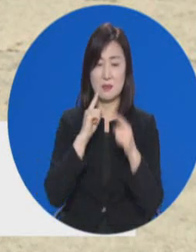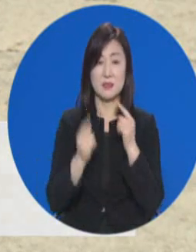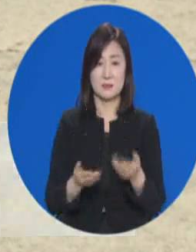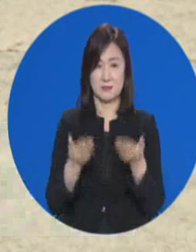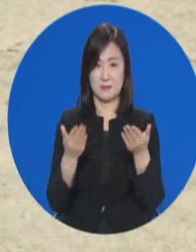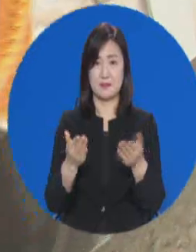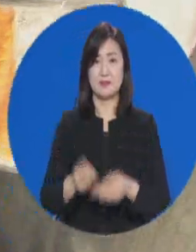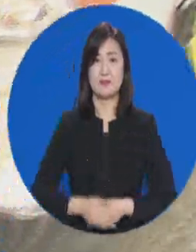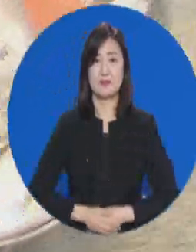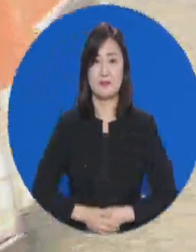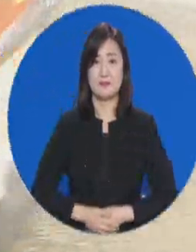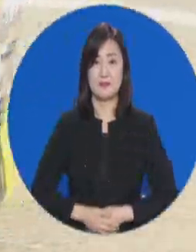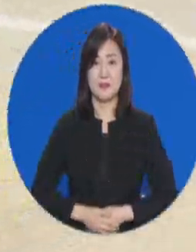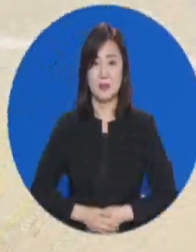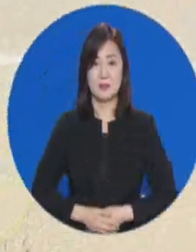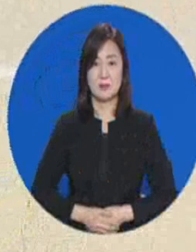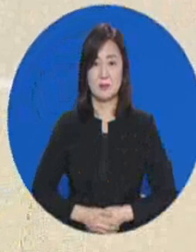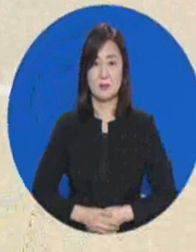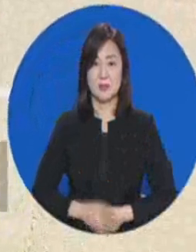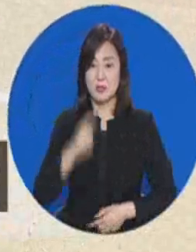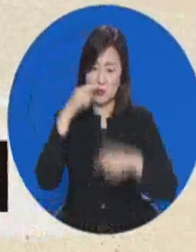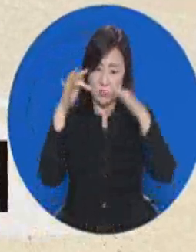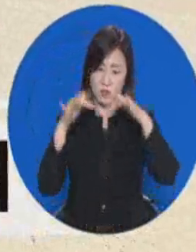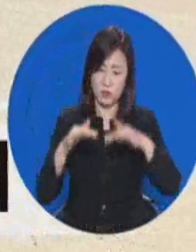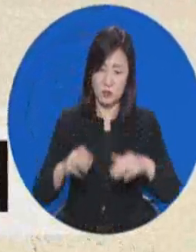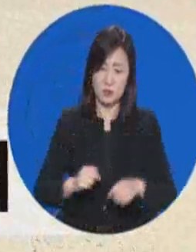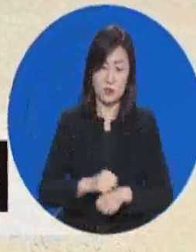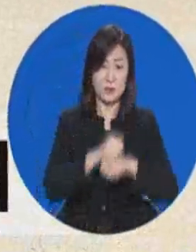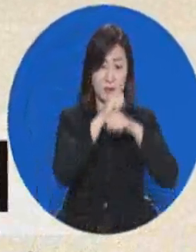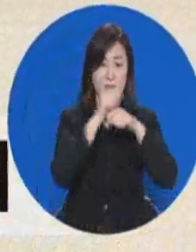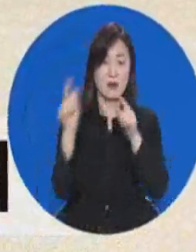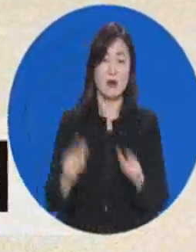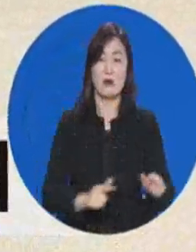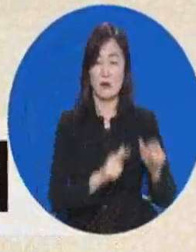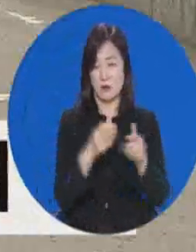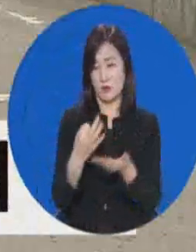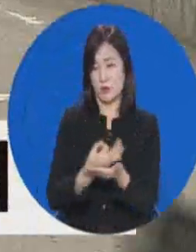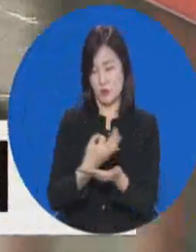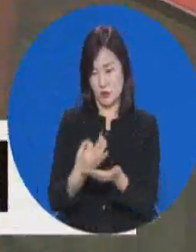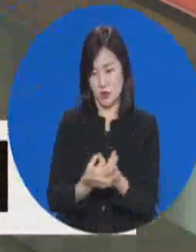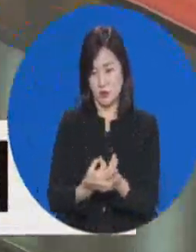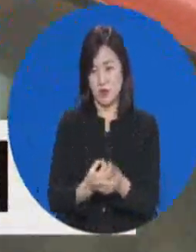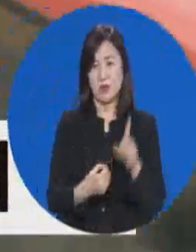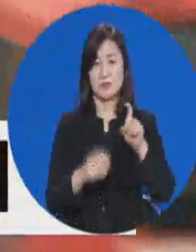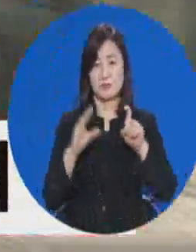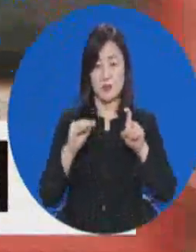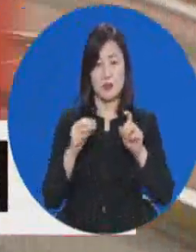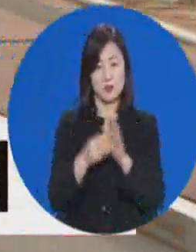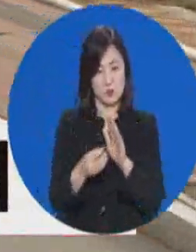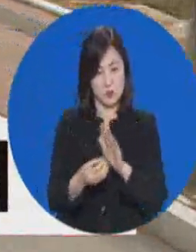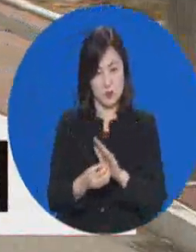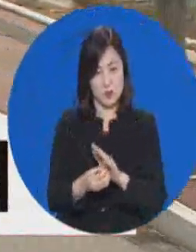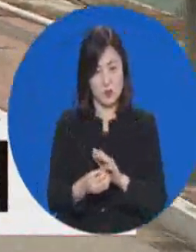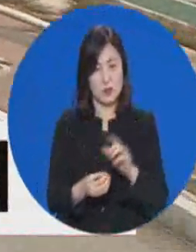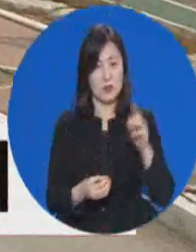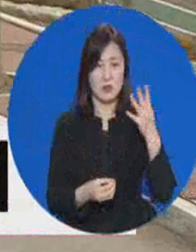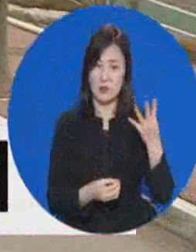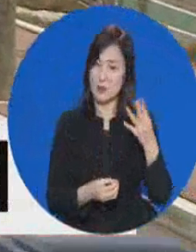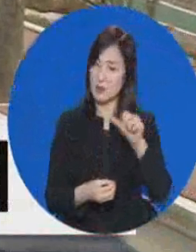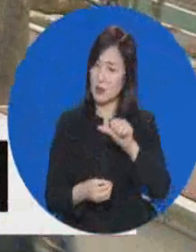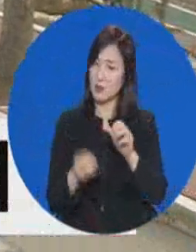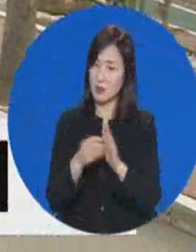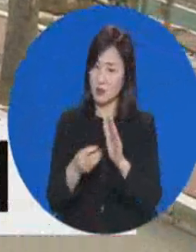말씀드립니다. 눈덩이처럼 쌓이는 적자에 하루 수익이 고작 10만 원대인 대여섯 개 노선은 운행